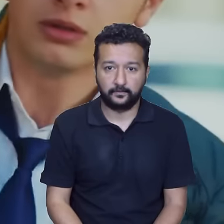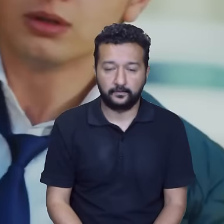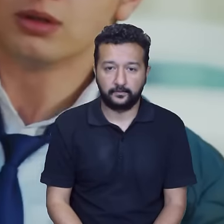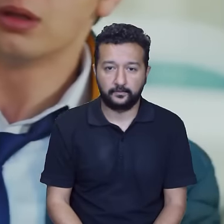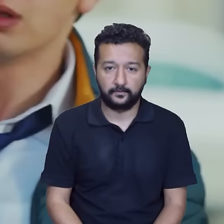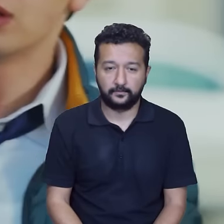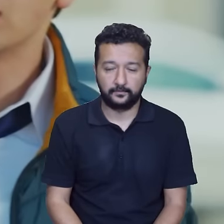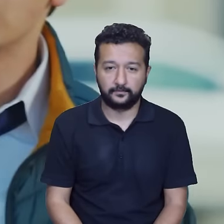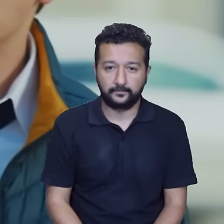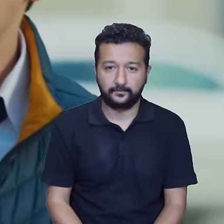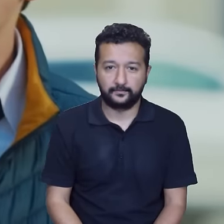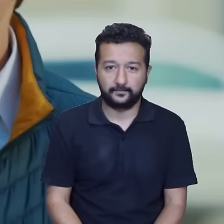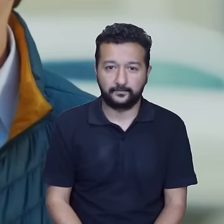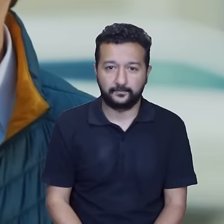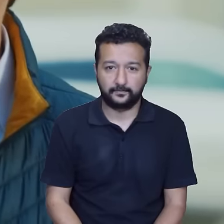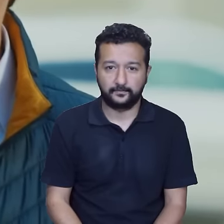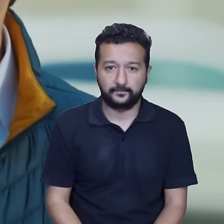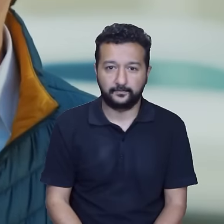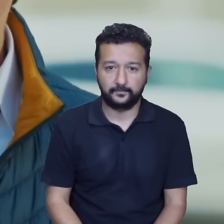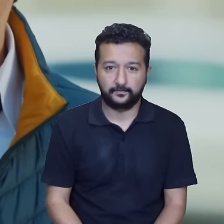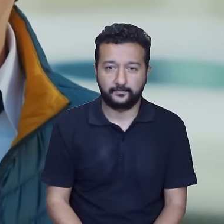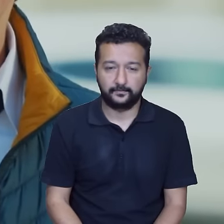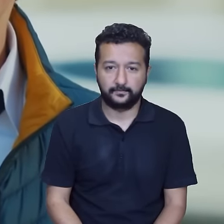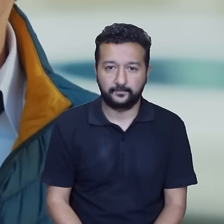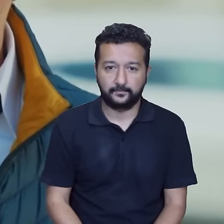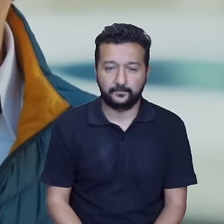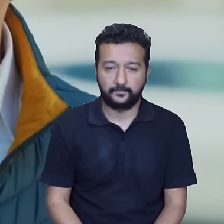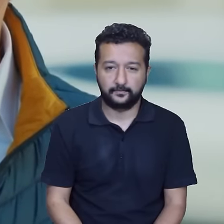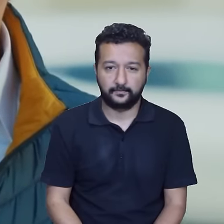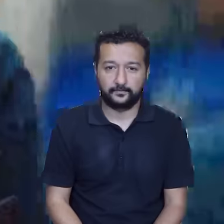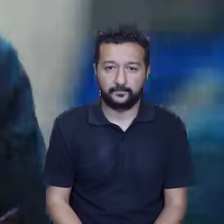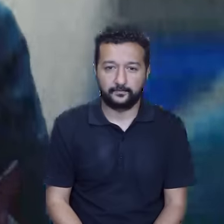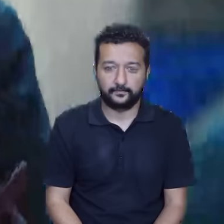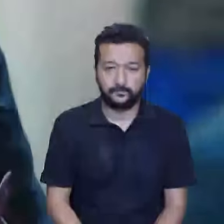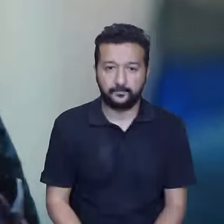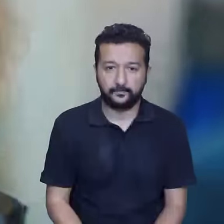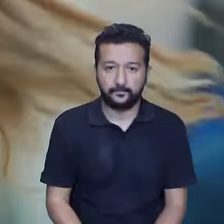Bir de kızıp sağ yanağına tokatı yapıştırdı. Sevda uzaktan izliyor.